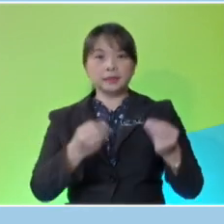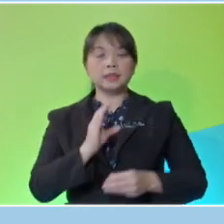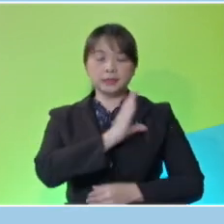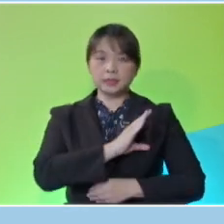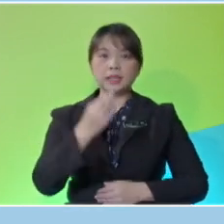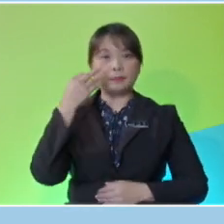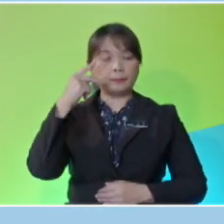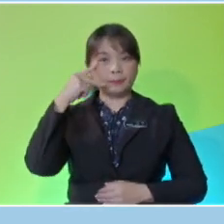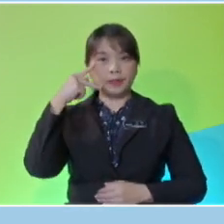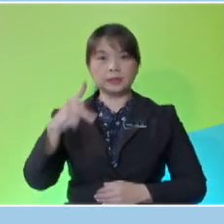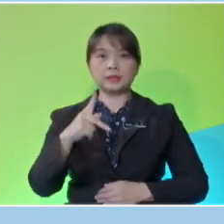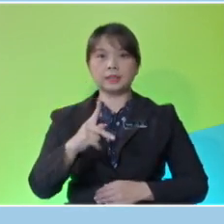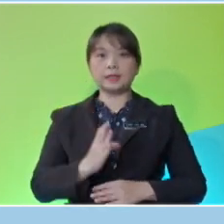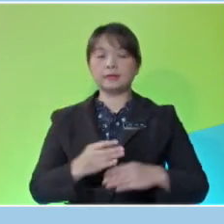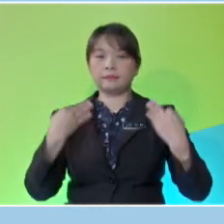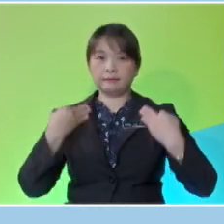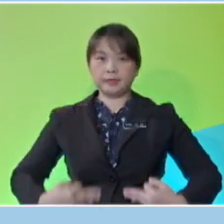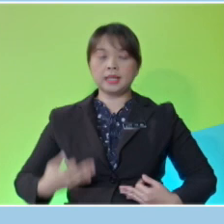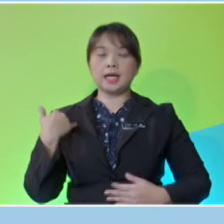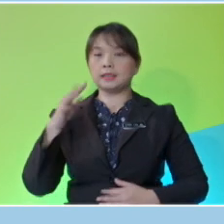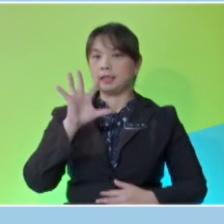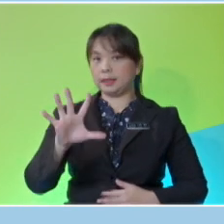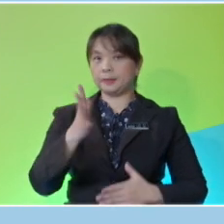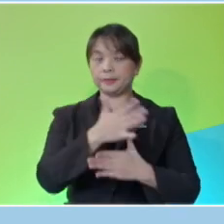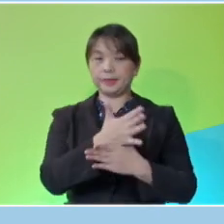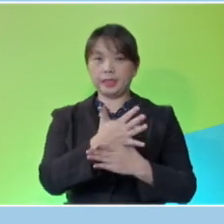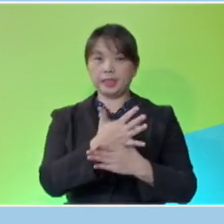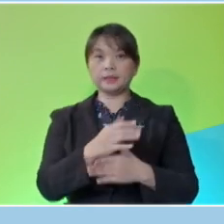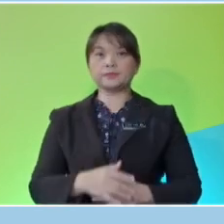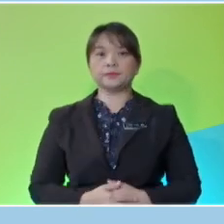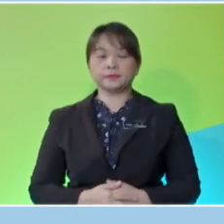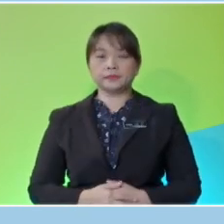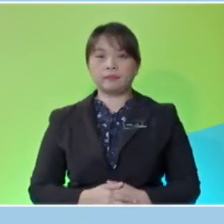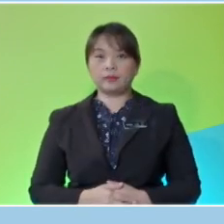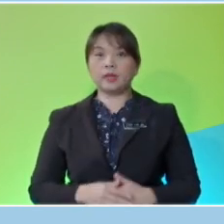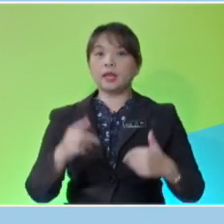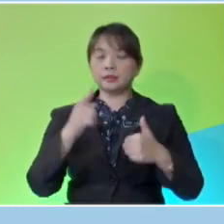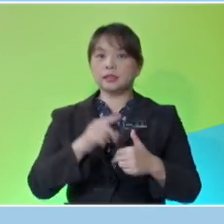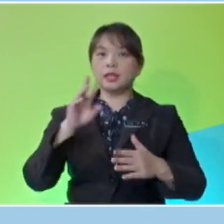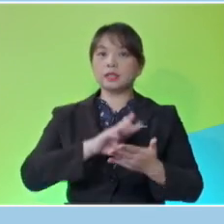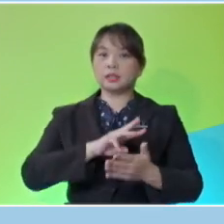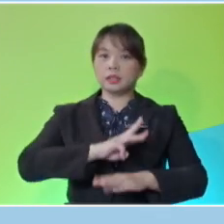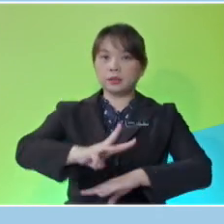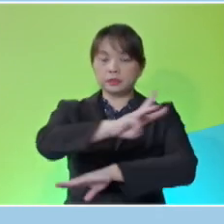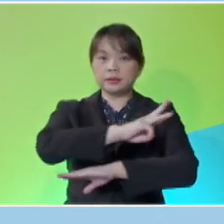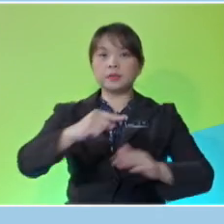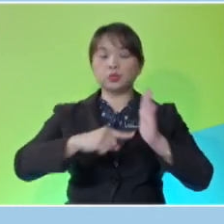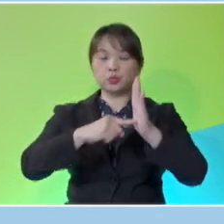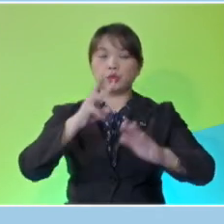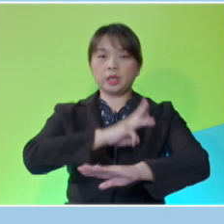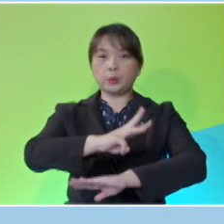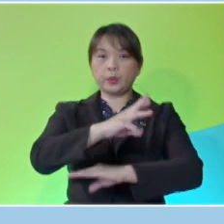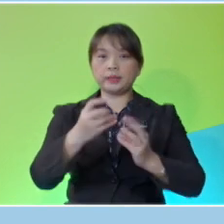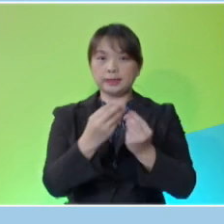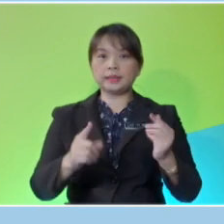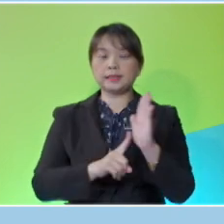darat fisika kita Jelaskan kepada lima bagian yaitu kawasan yang menunjukkan kawasan Tanah Tinggi kawasan